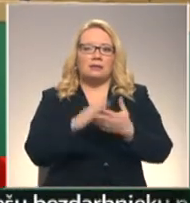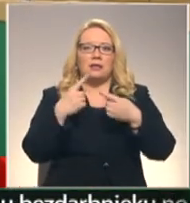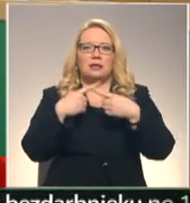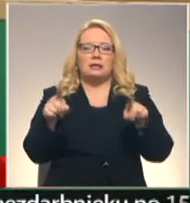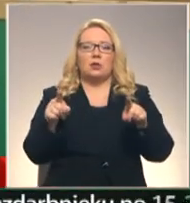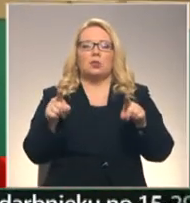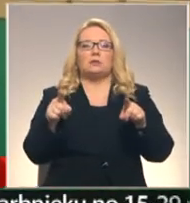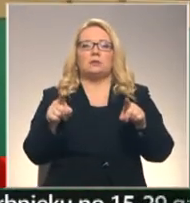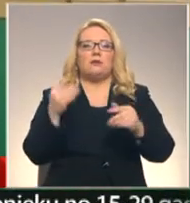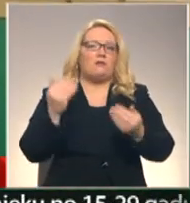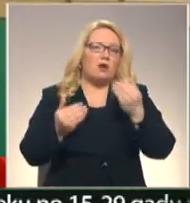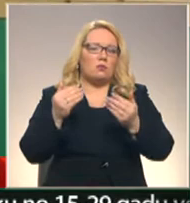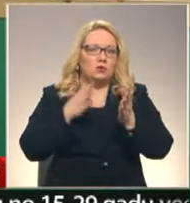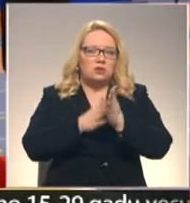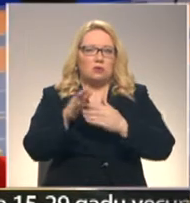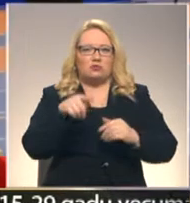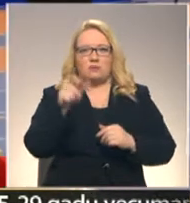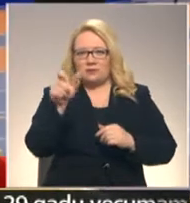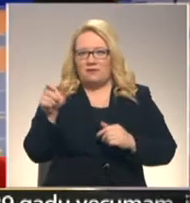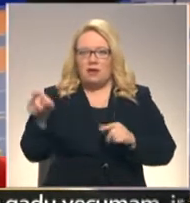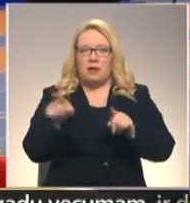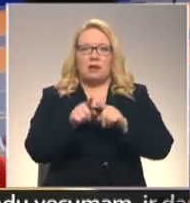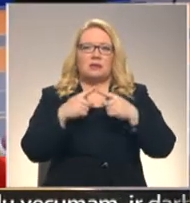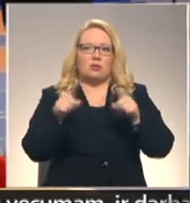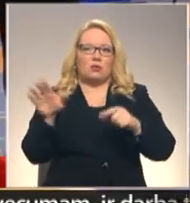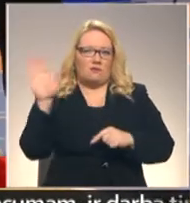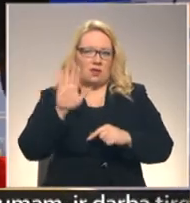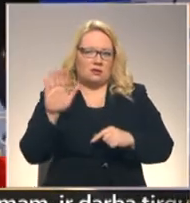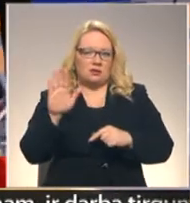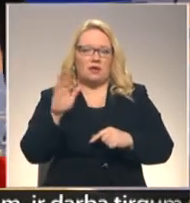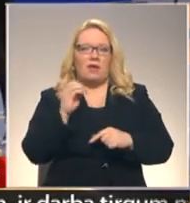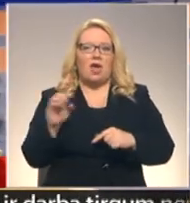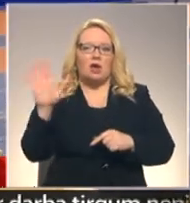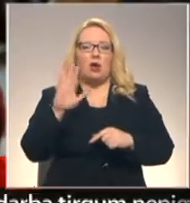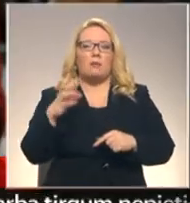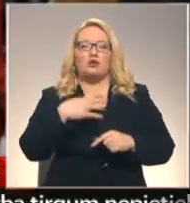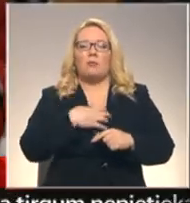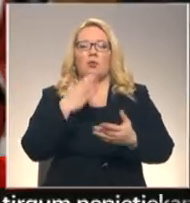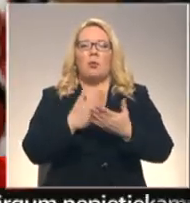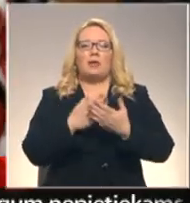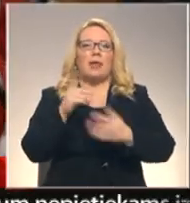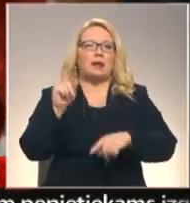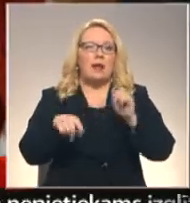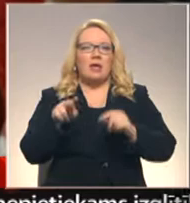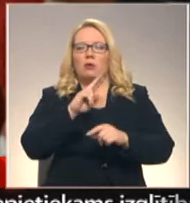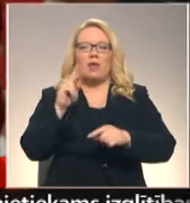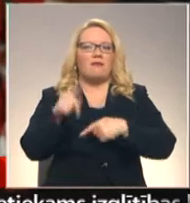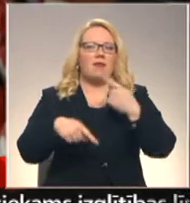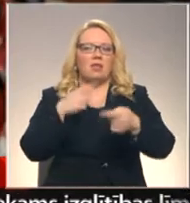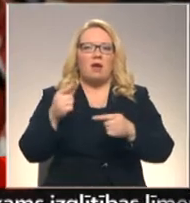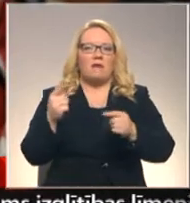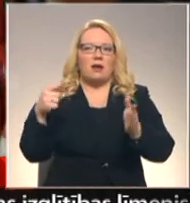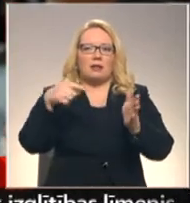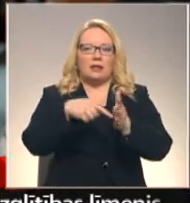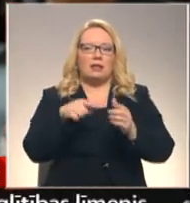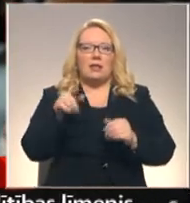citus, varbūt caur šiem cilvēkiem, arī citu valsti. Eiropas čempionāts citur notiek retāk un nevienmēr var tikt. Nu, šeit ir